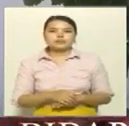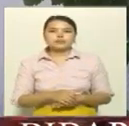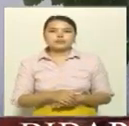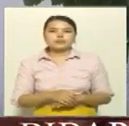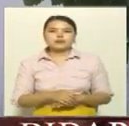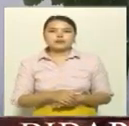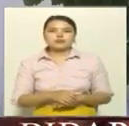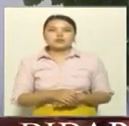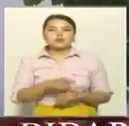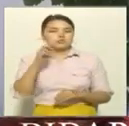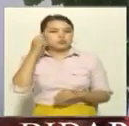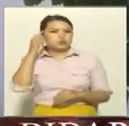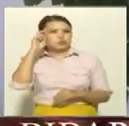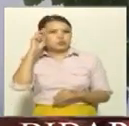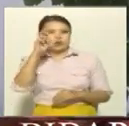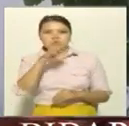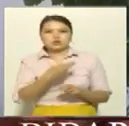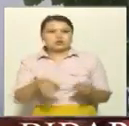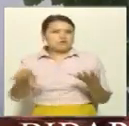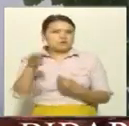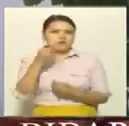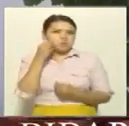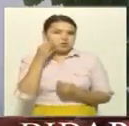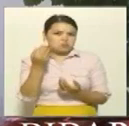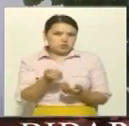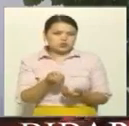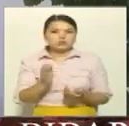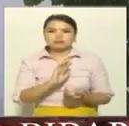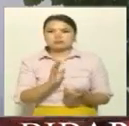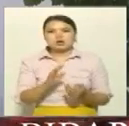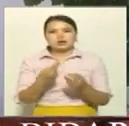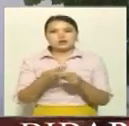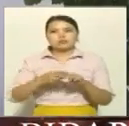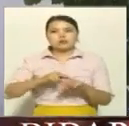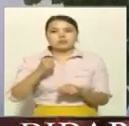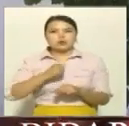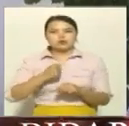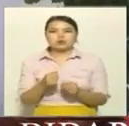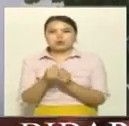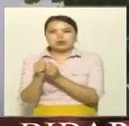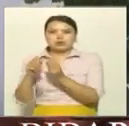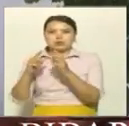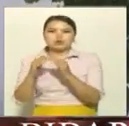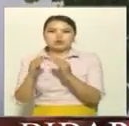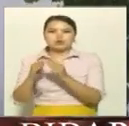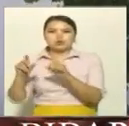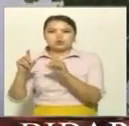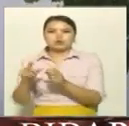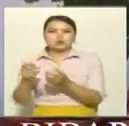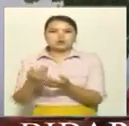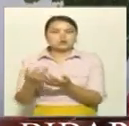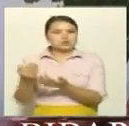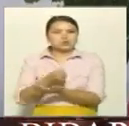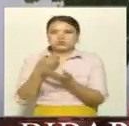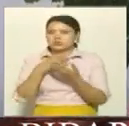Раньше я думала, что государственные пособия получают все беременные женщины. Но моя знакомая подруга, которая также сидела дома, не получила выплаты.